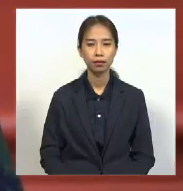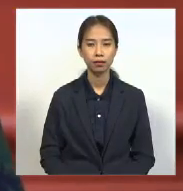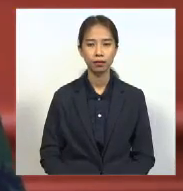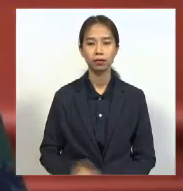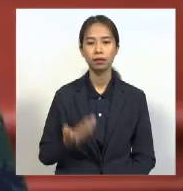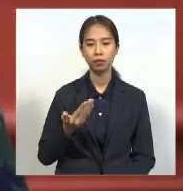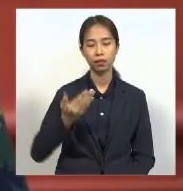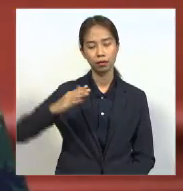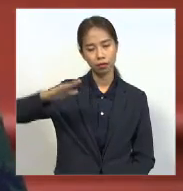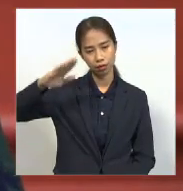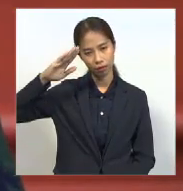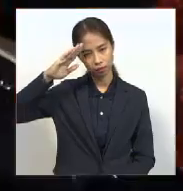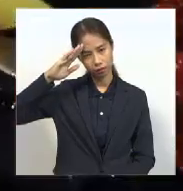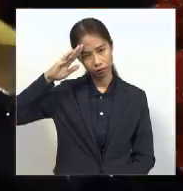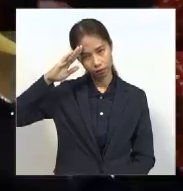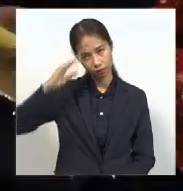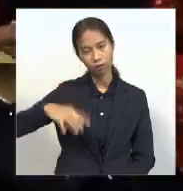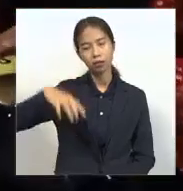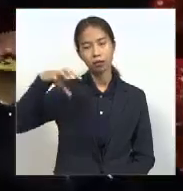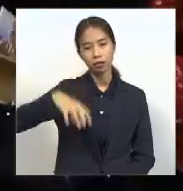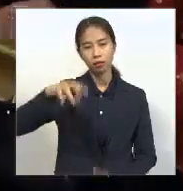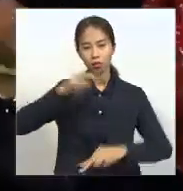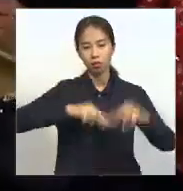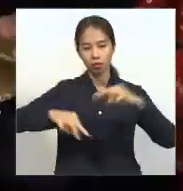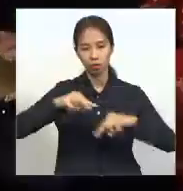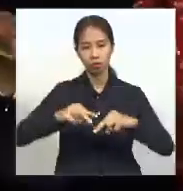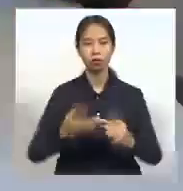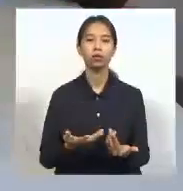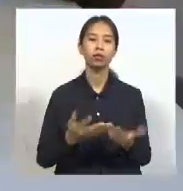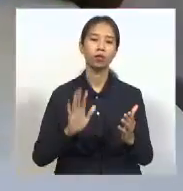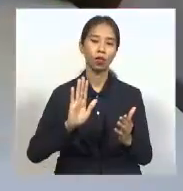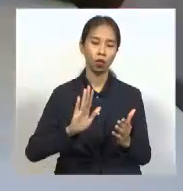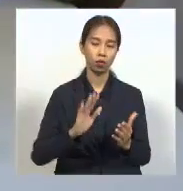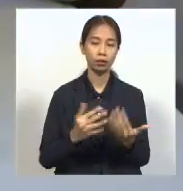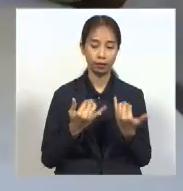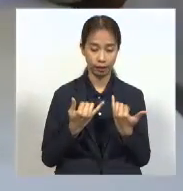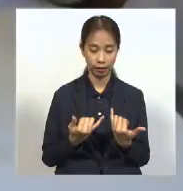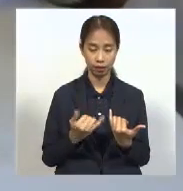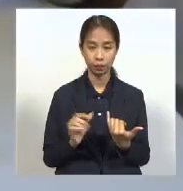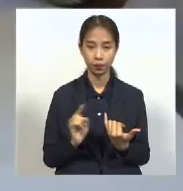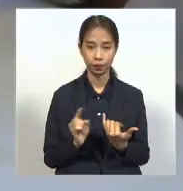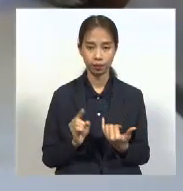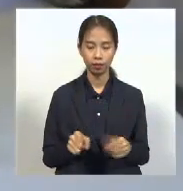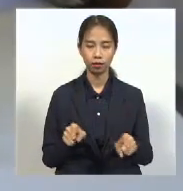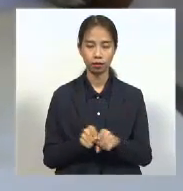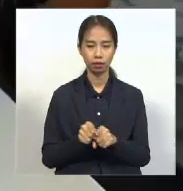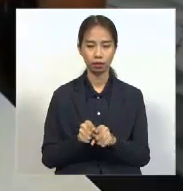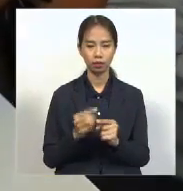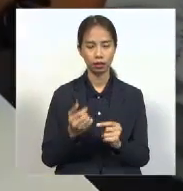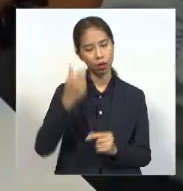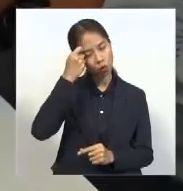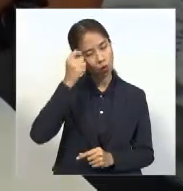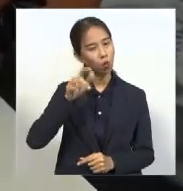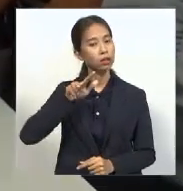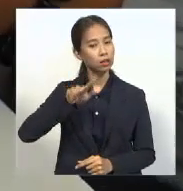พันเอกเกียรติศักดิ์มณีวงศ์โฆษกกองอำนวยการรักษาความมั่นคงภายในภาค4ส่วนหน้าระบุว่าขณะนี้เหลือเวลาอีกเพียงแค่3